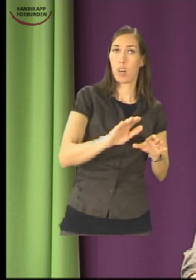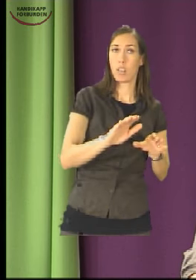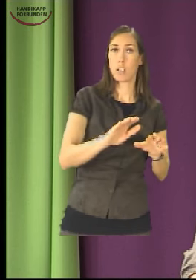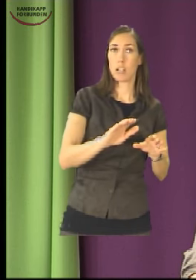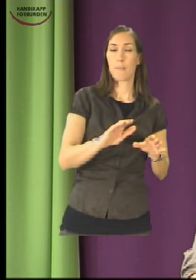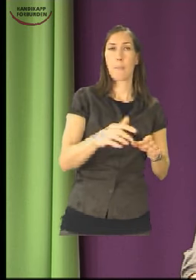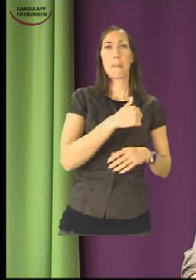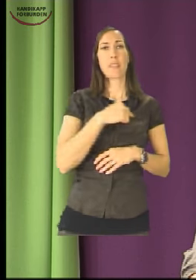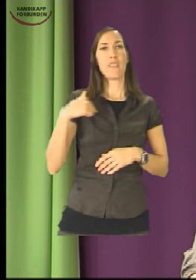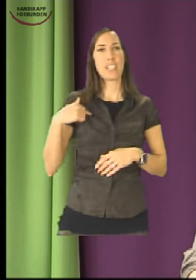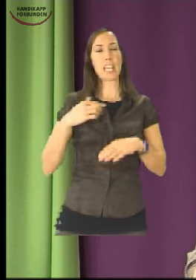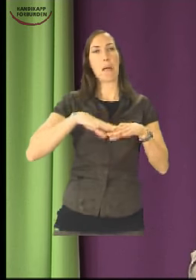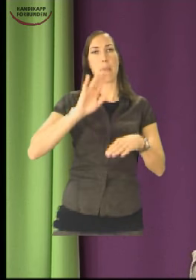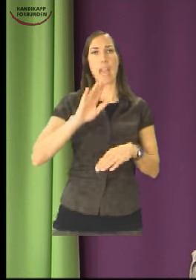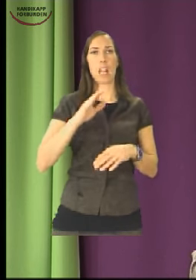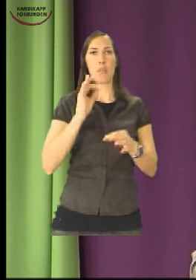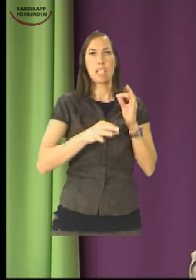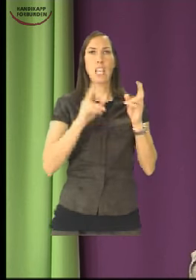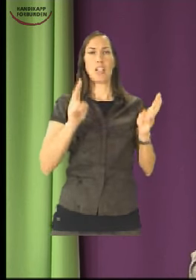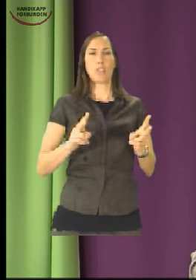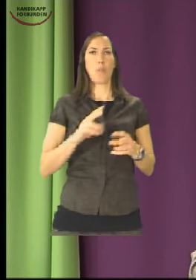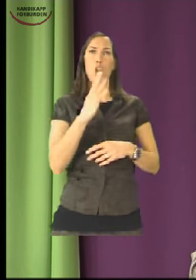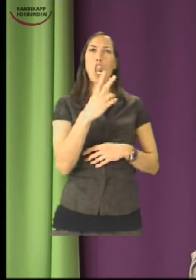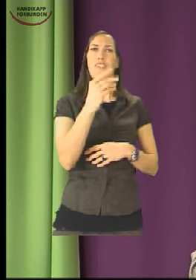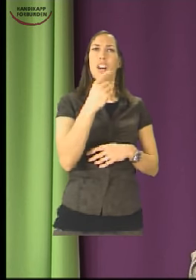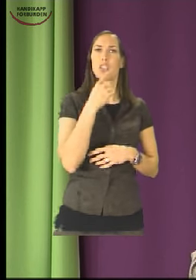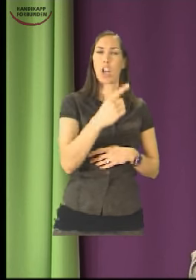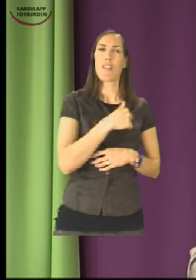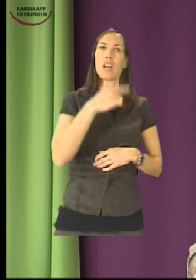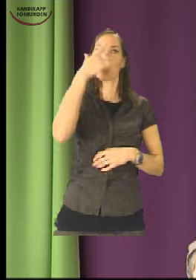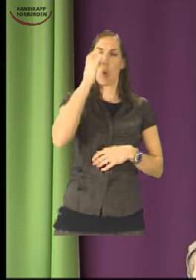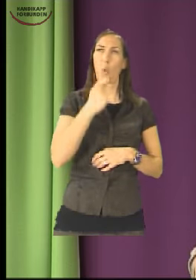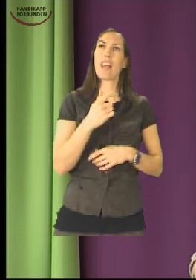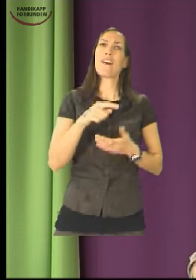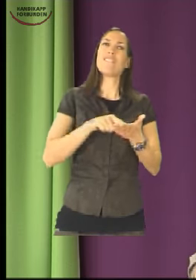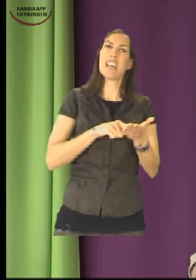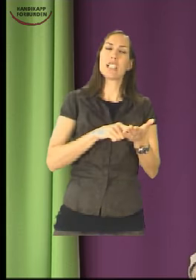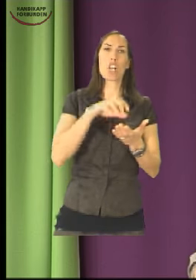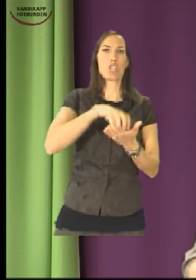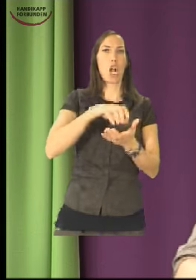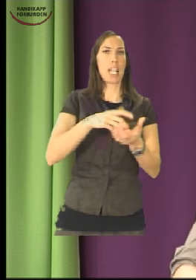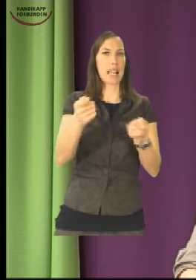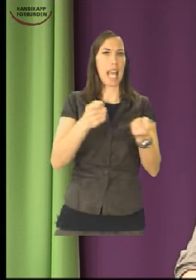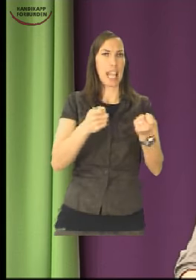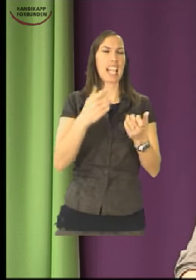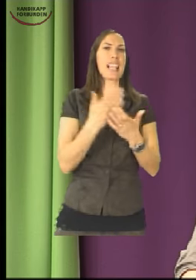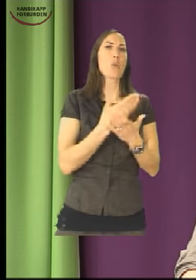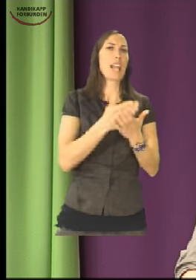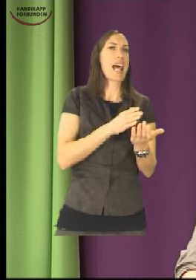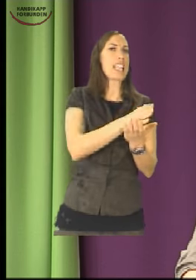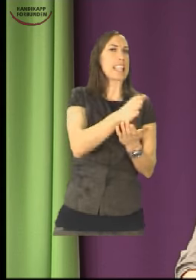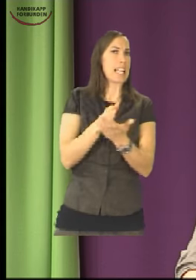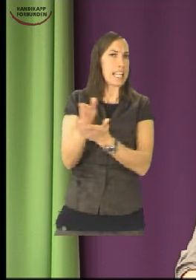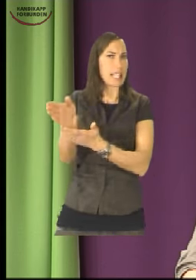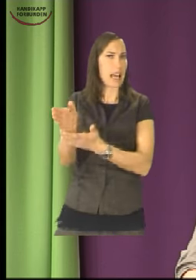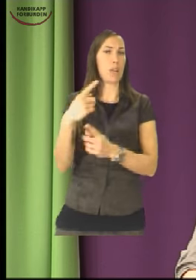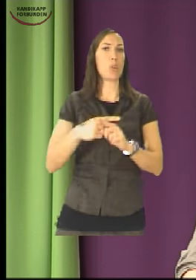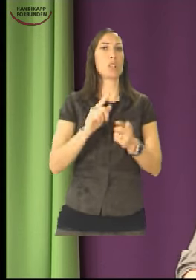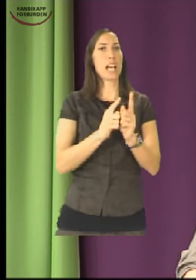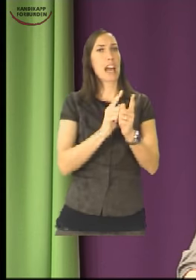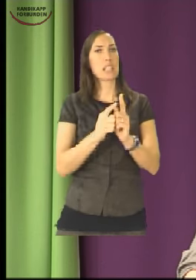vi tror mer, precis som Ylva också säger, på viss statlig reglering, alltså nationella riktlinjer och så, och kanske en